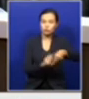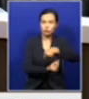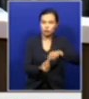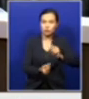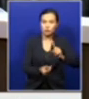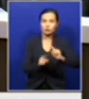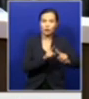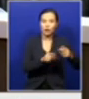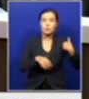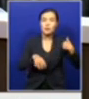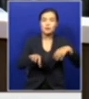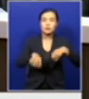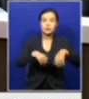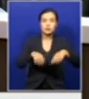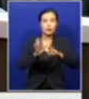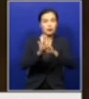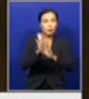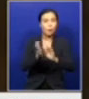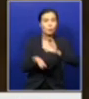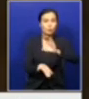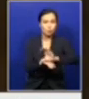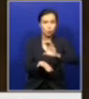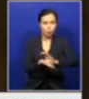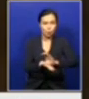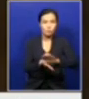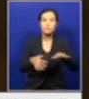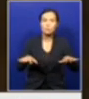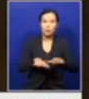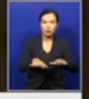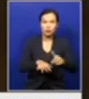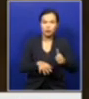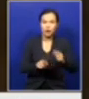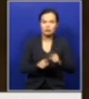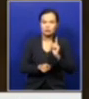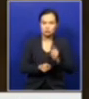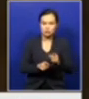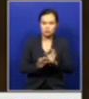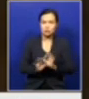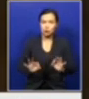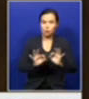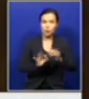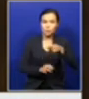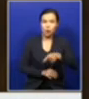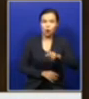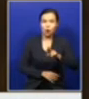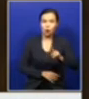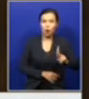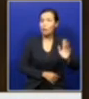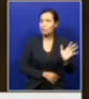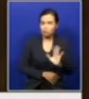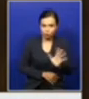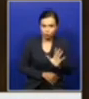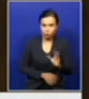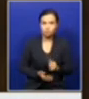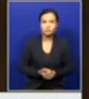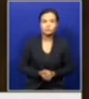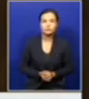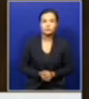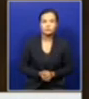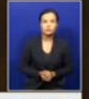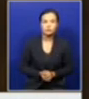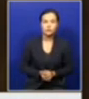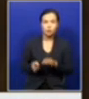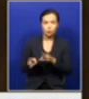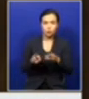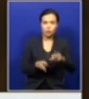ารถจัดสรรไว้ในระบบงบประมาณปกติได้ค่ะไม่จำเป็นต้องใช้เป็นพระราชกำหนดซึ่งในรูปแบบพระราช